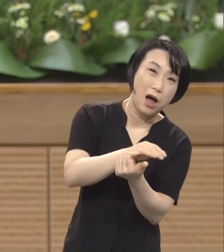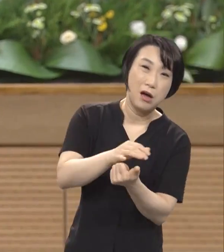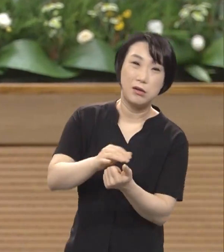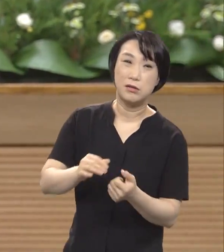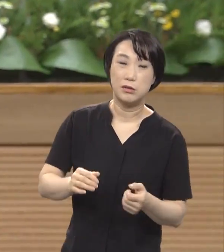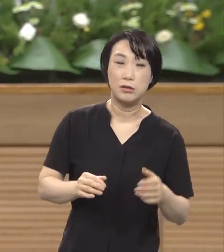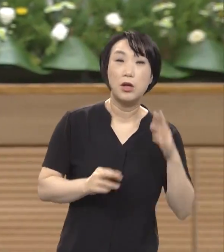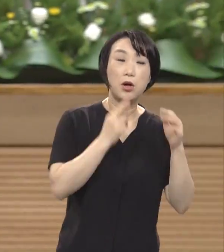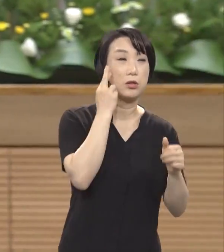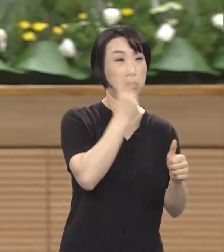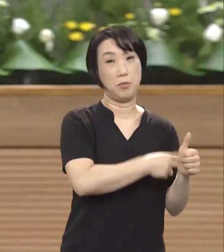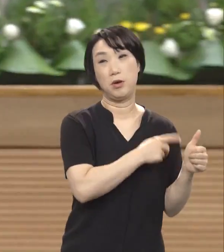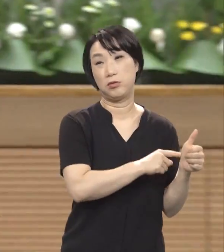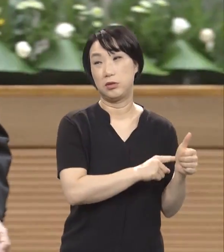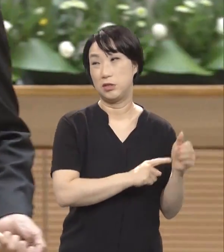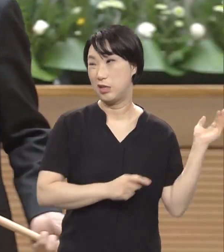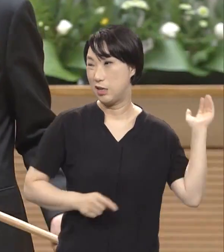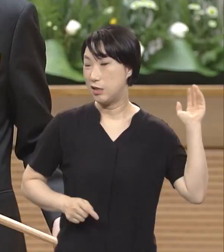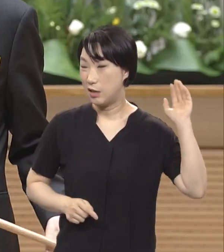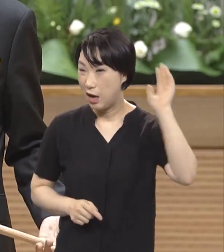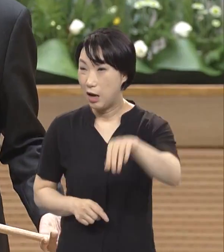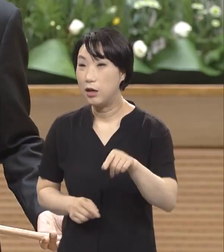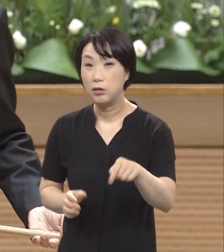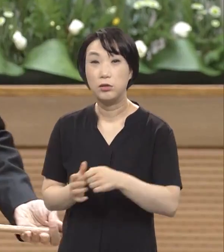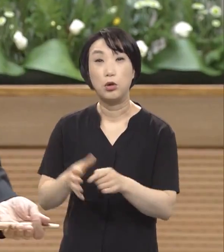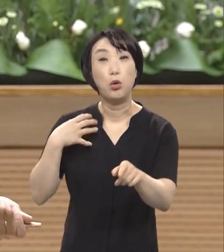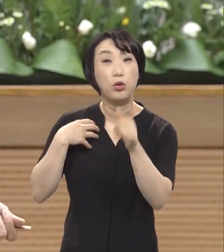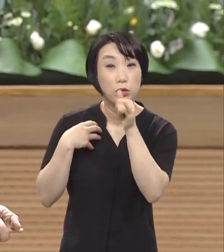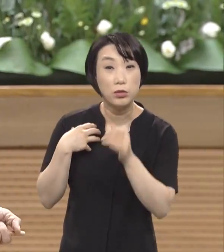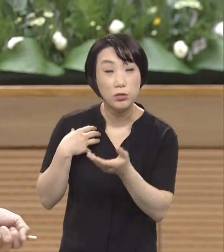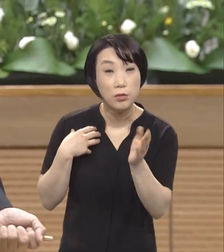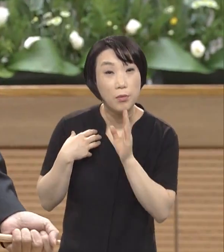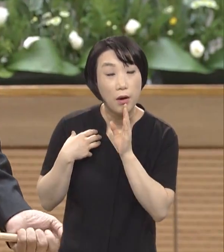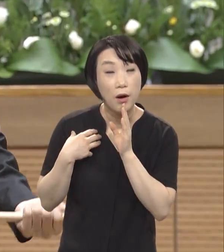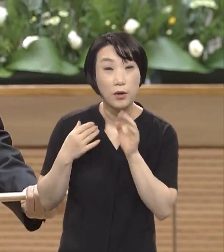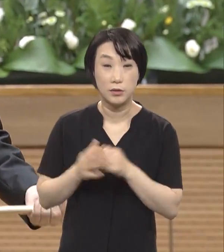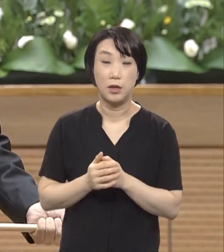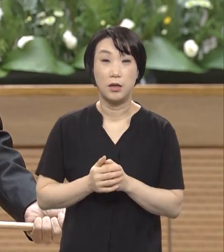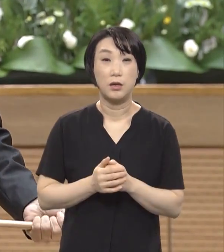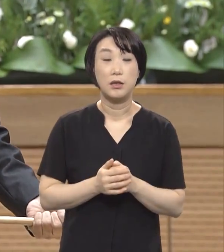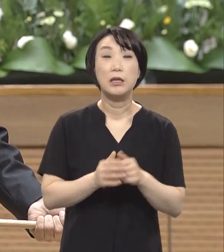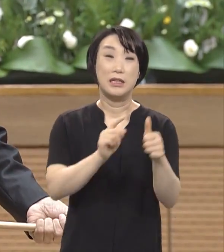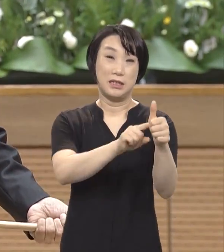했어. 이 바울이 사울 시대,